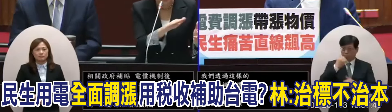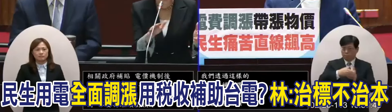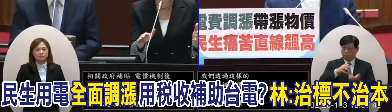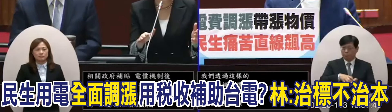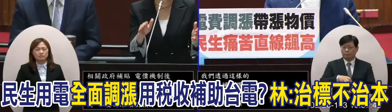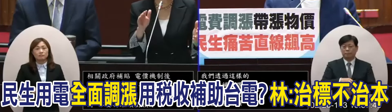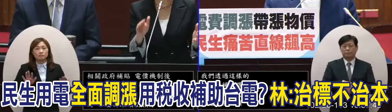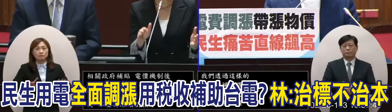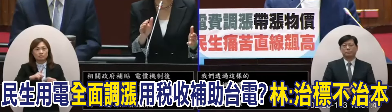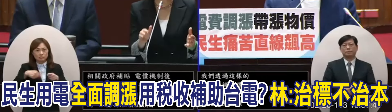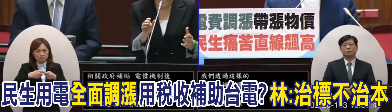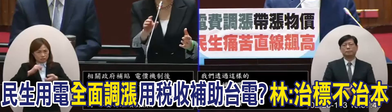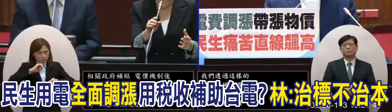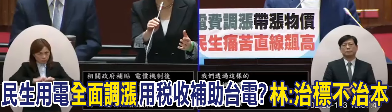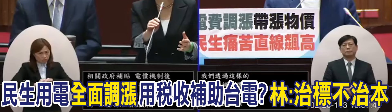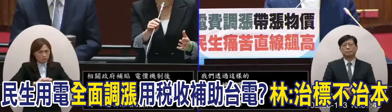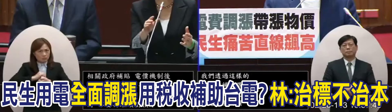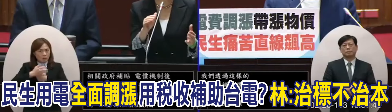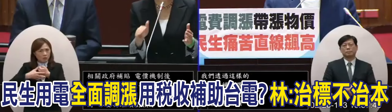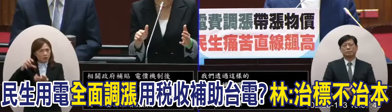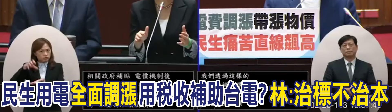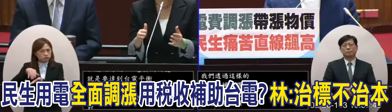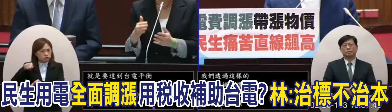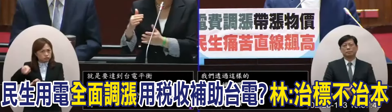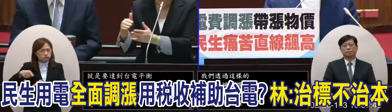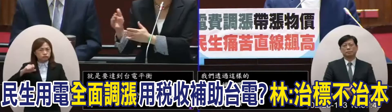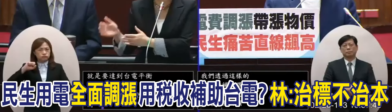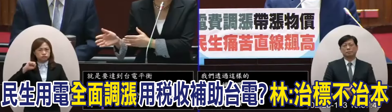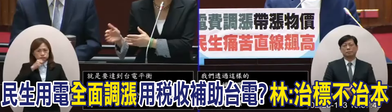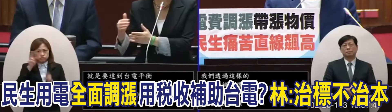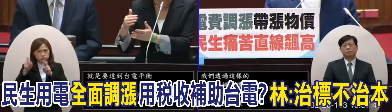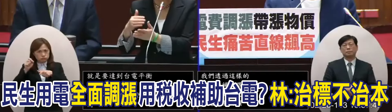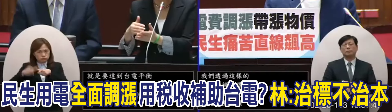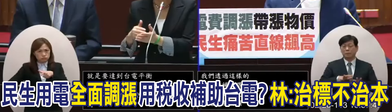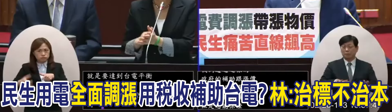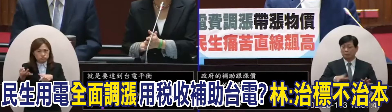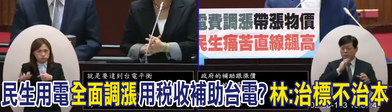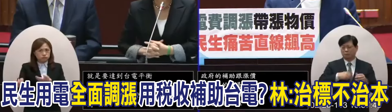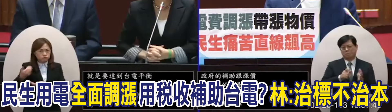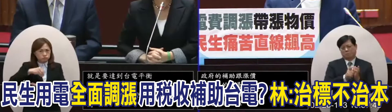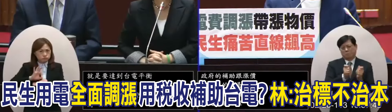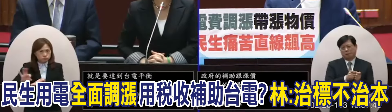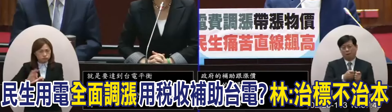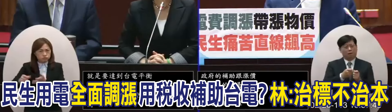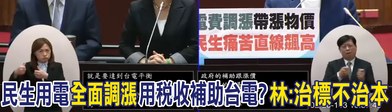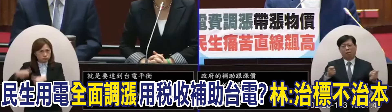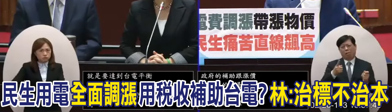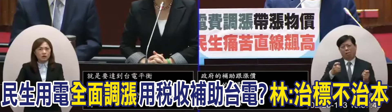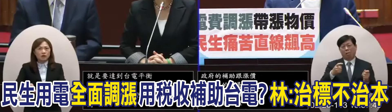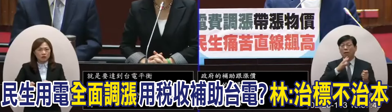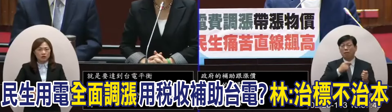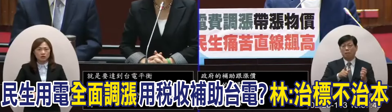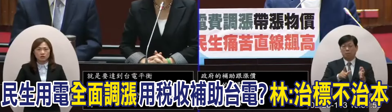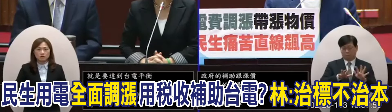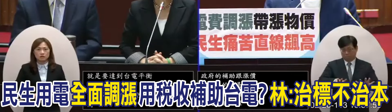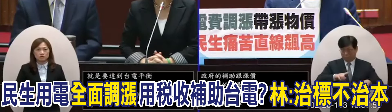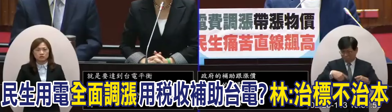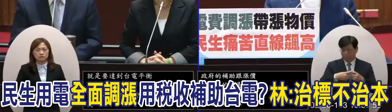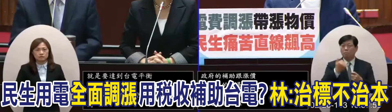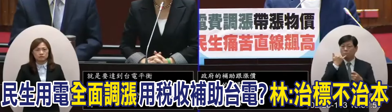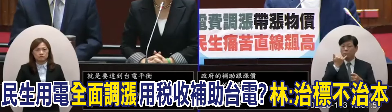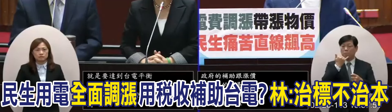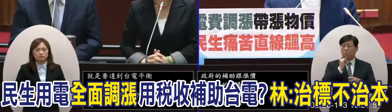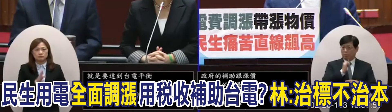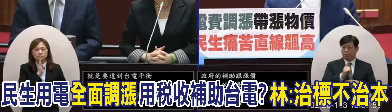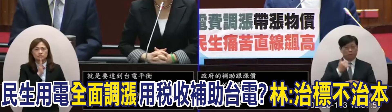为今年我们一定要确保今年台电的平衡， 所以我们 那至于明年的部分， 治标不治本嘛，这样听起来你只是保证今年能够